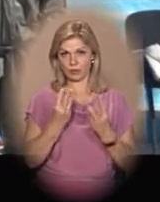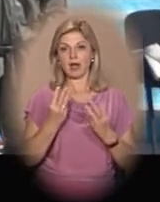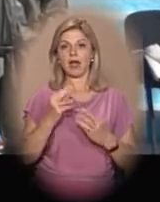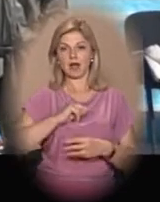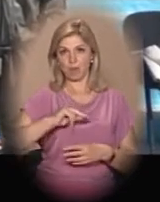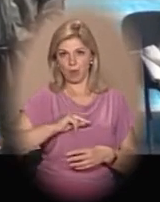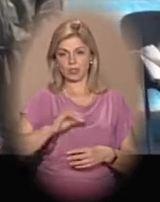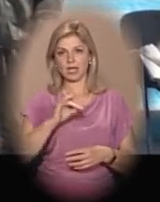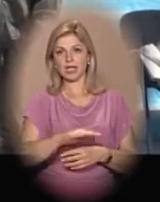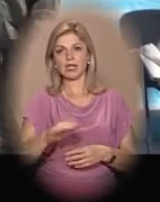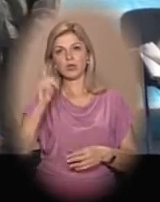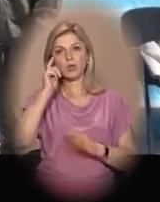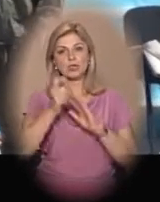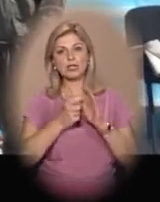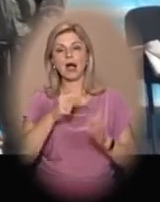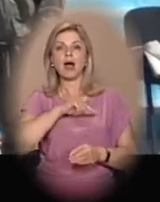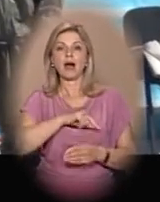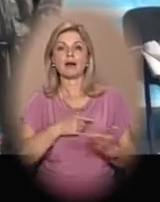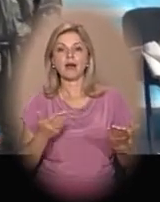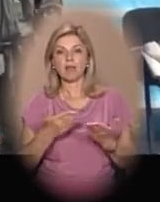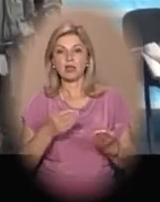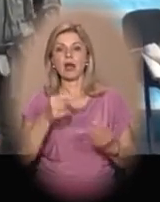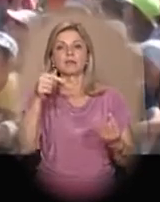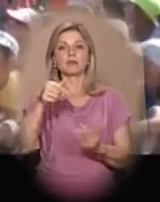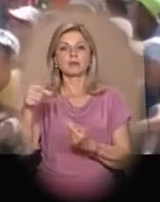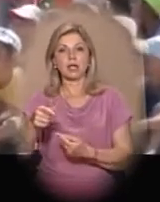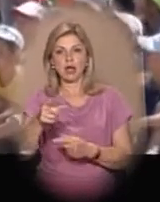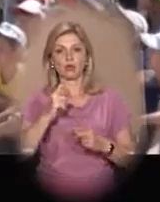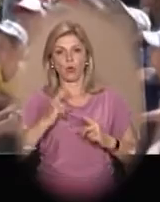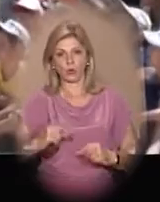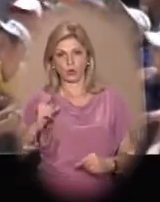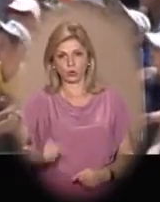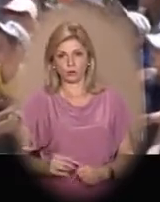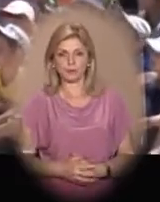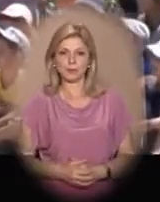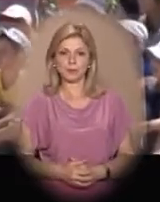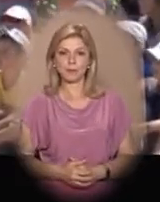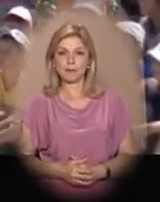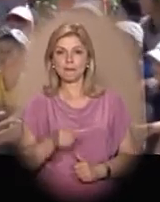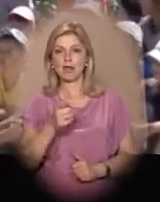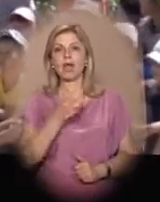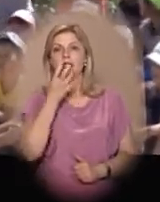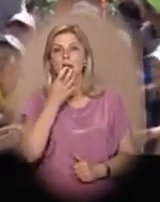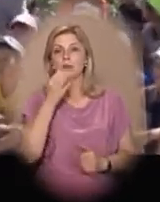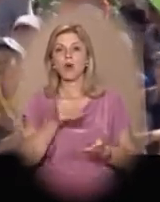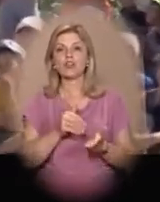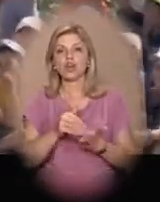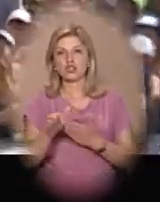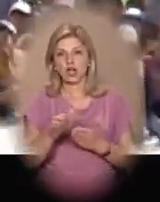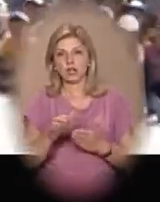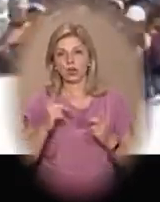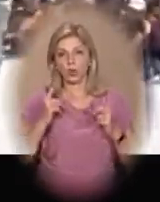дізналися основні характеристики та призначення кожного костюму. Теплоотражающий костюм. Он шьется